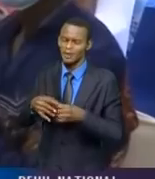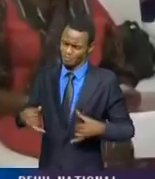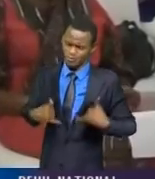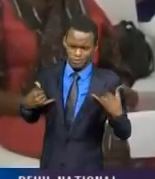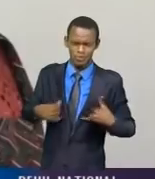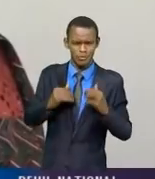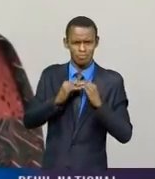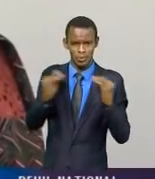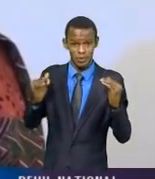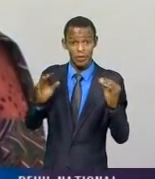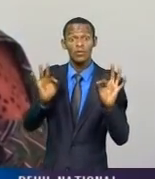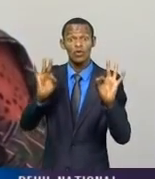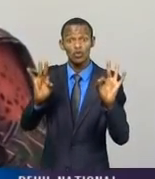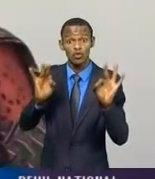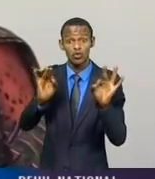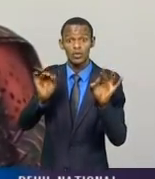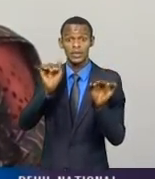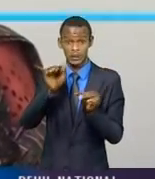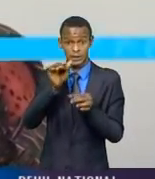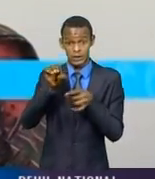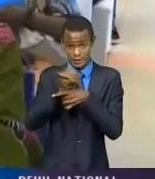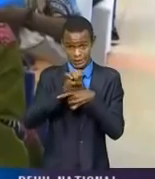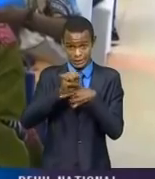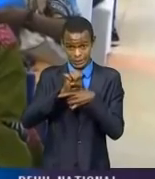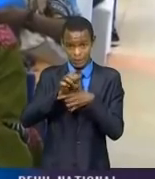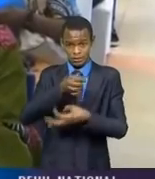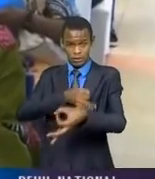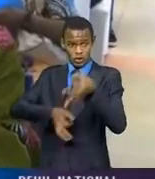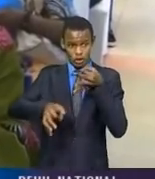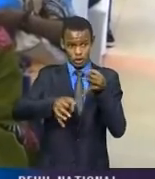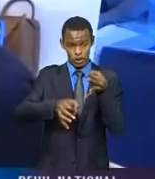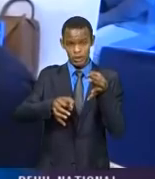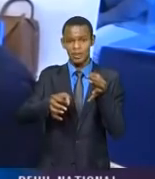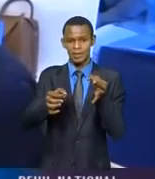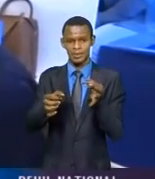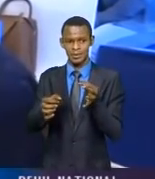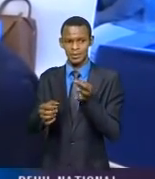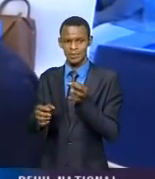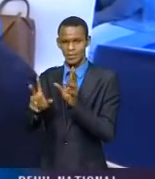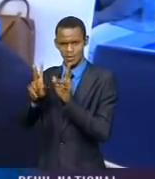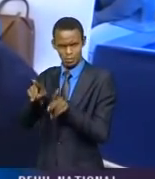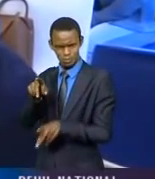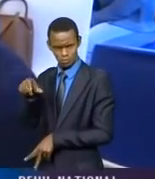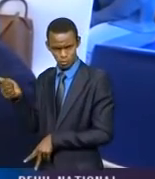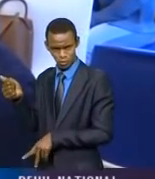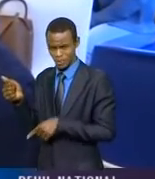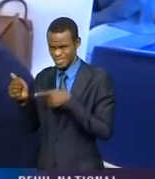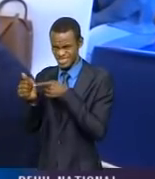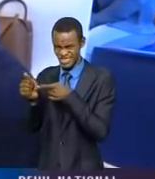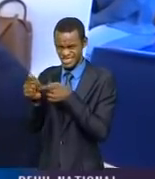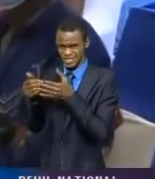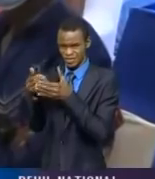exécutive heureusement ça la remplace ainsi à nominingue mba qui pendant son mandat s'est distingué par un esprit